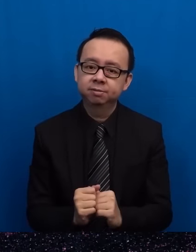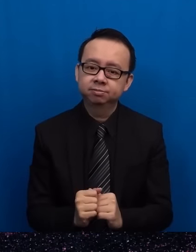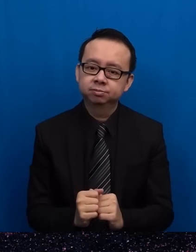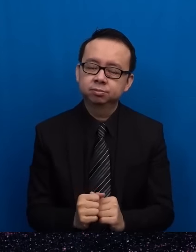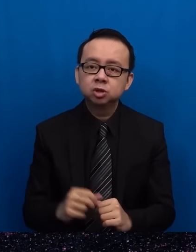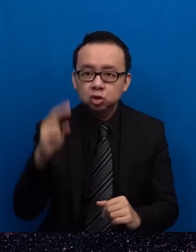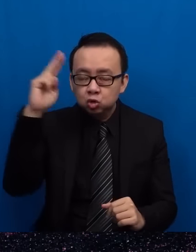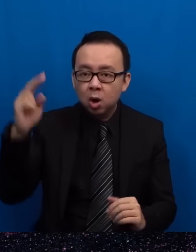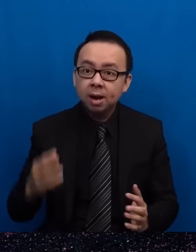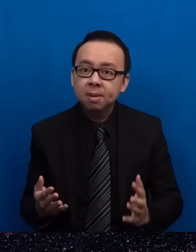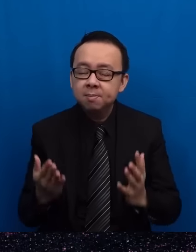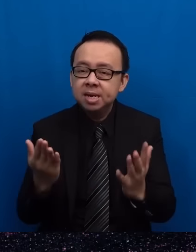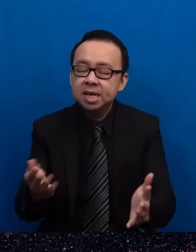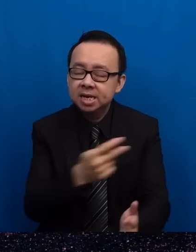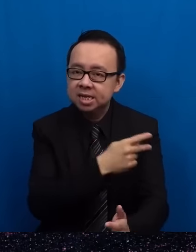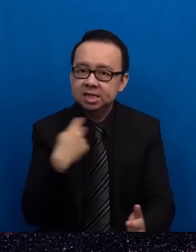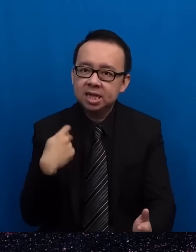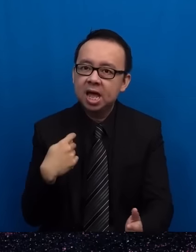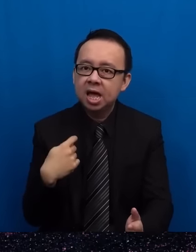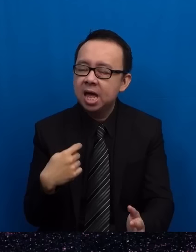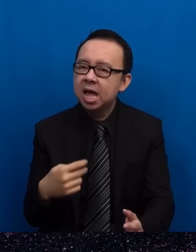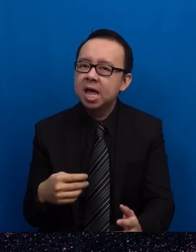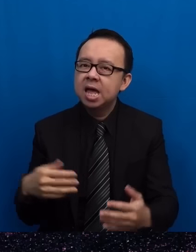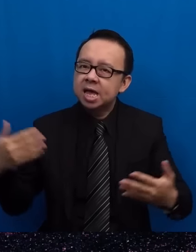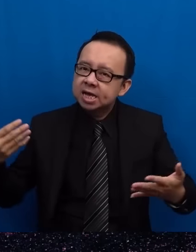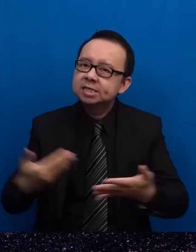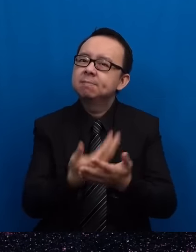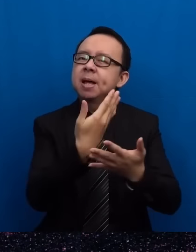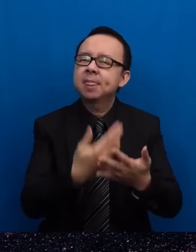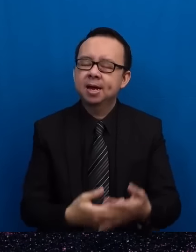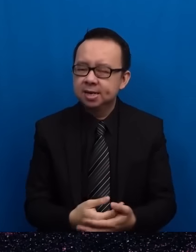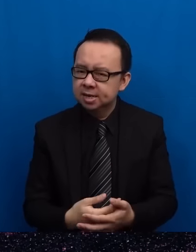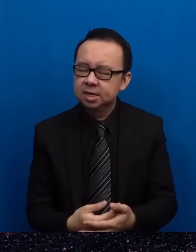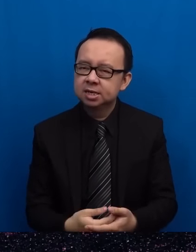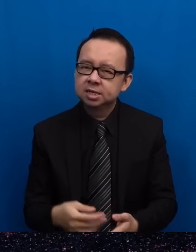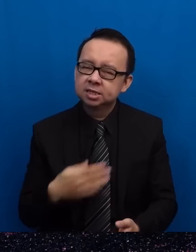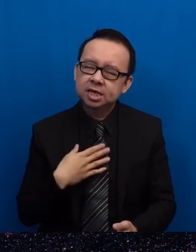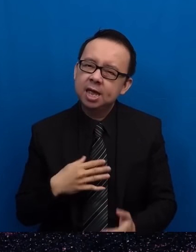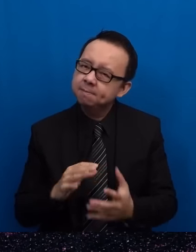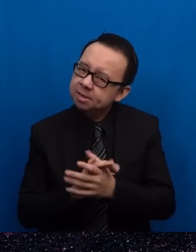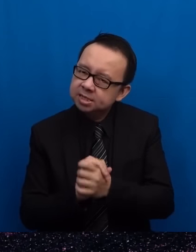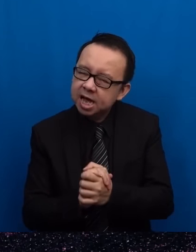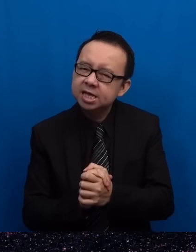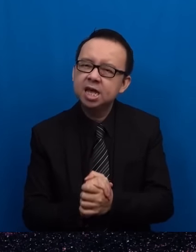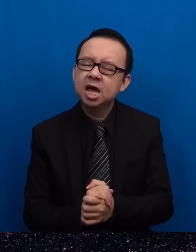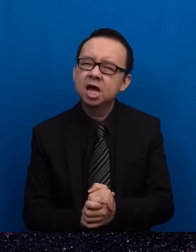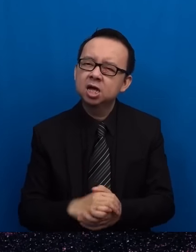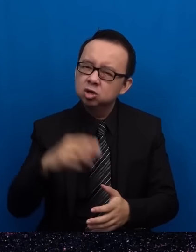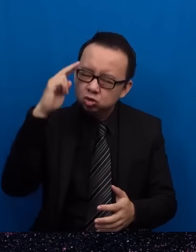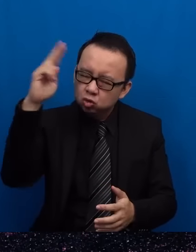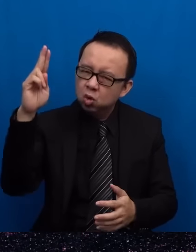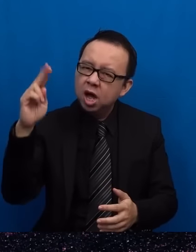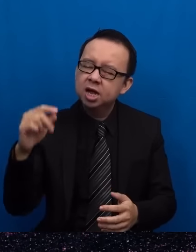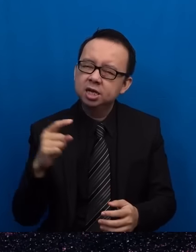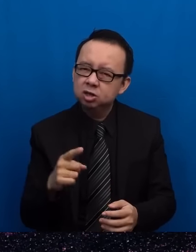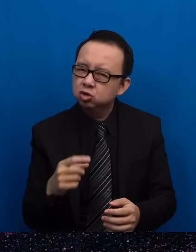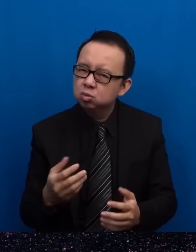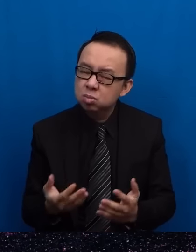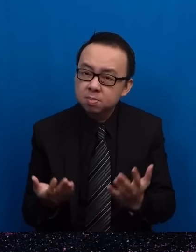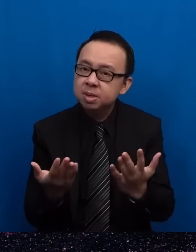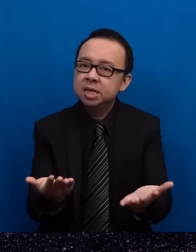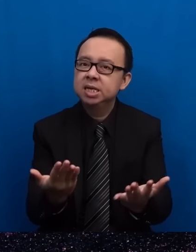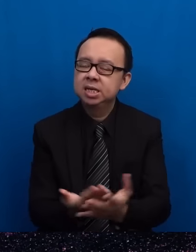sebuah peluang dan kesempatan. Saya percaya koneksi ilahi masih terjadi. Bukan cuma persediaan ilahi Allah